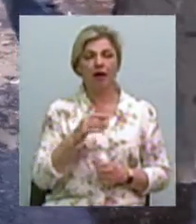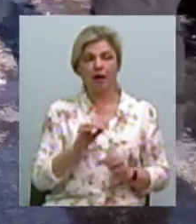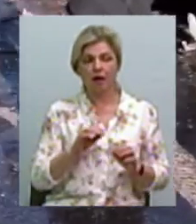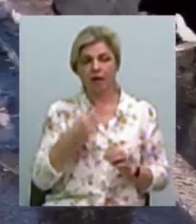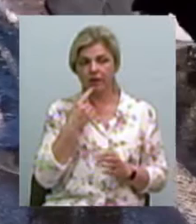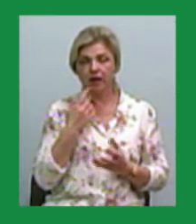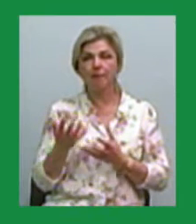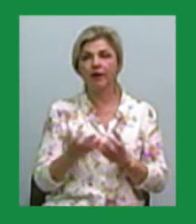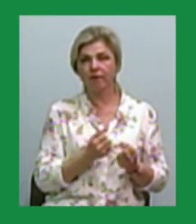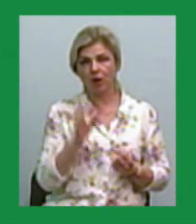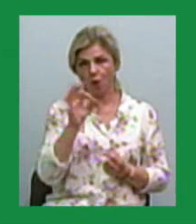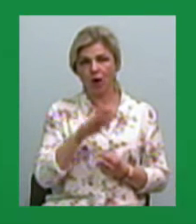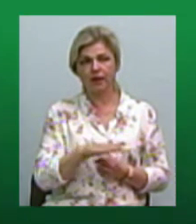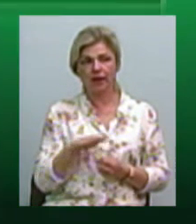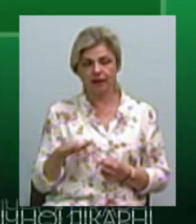ДТП.